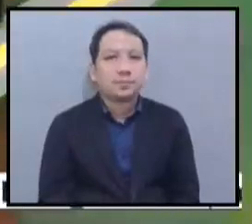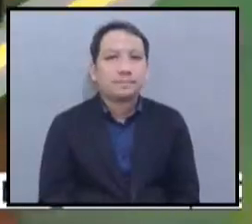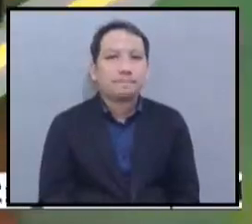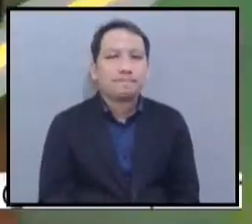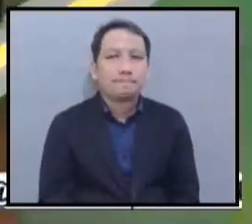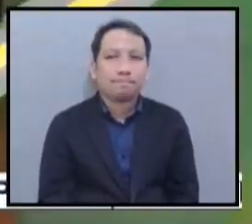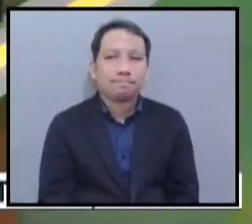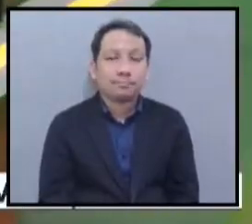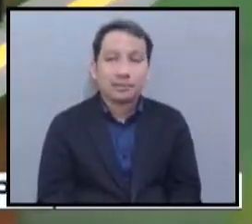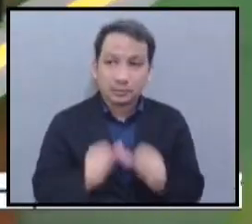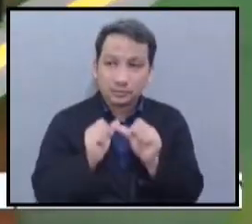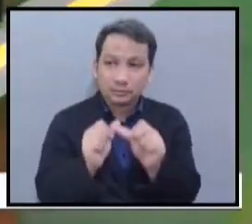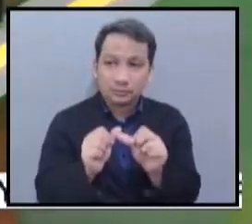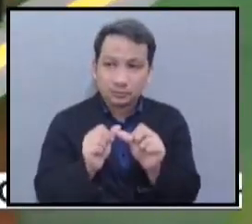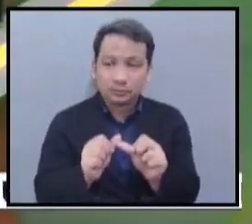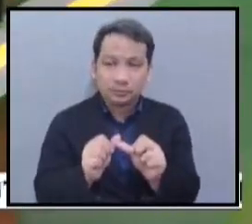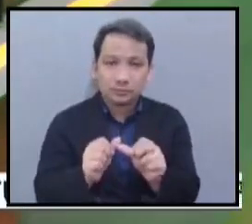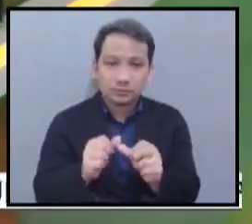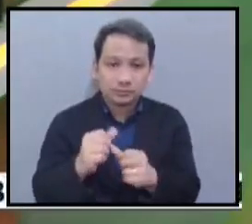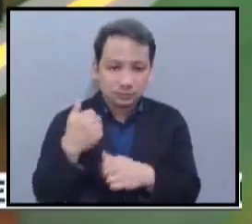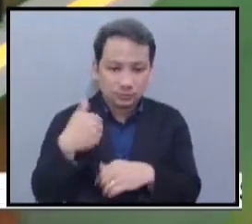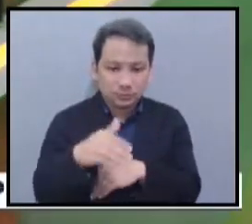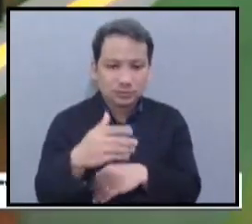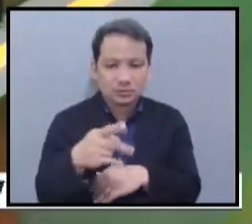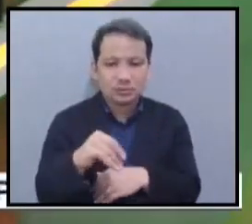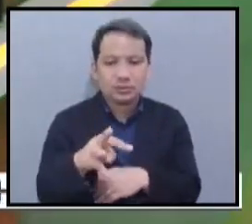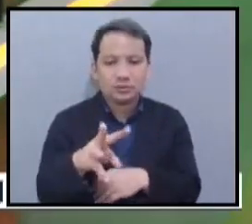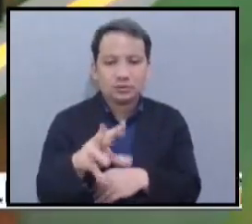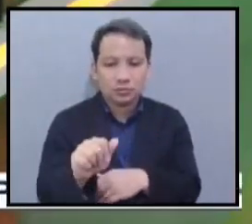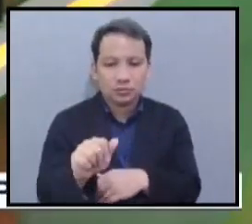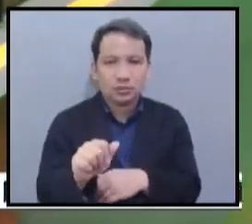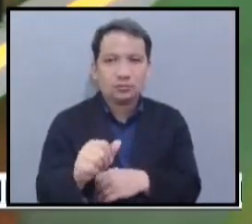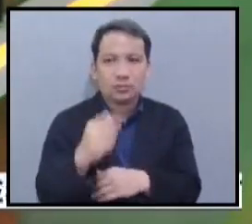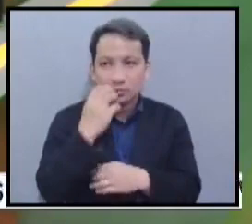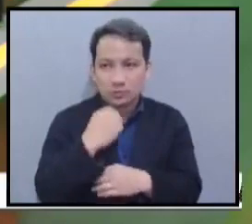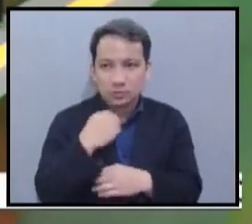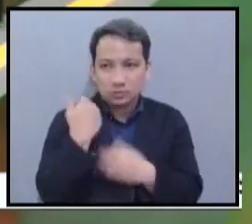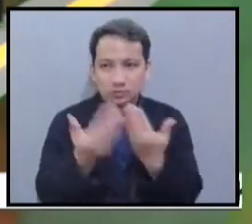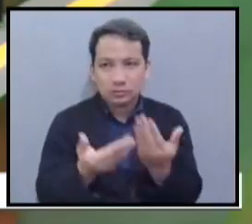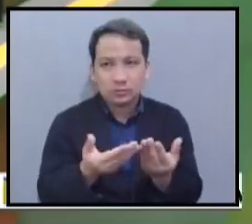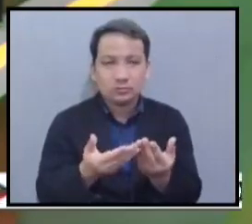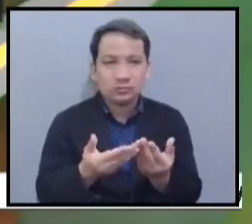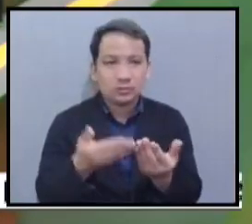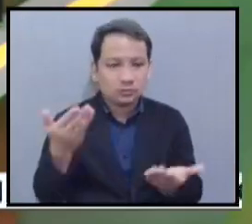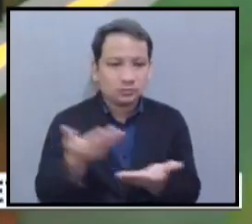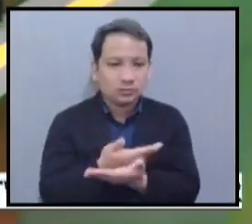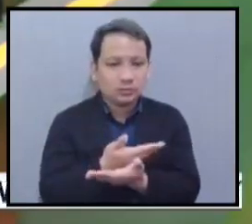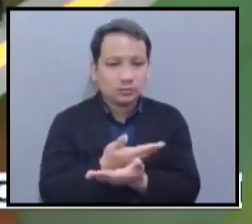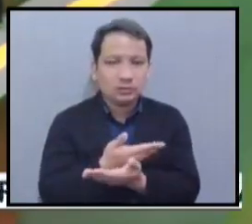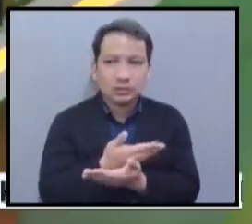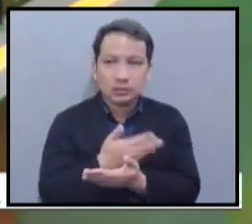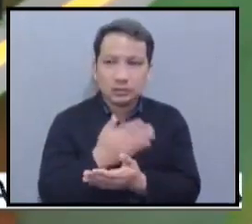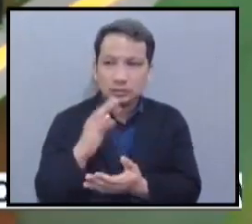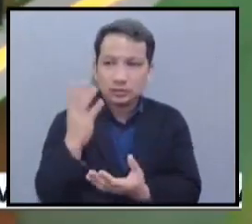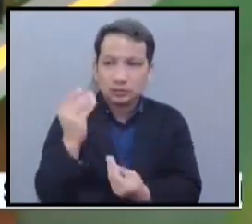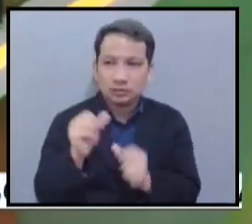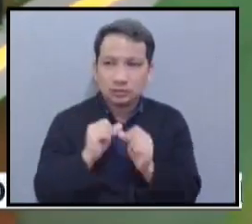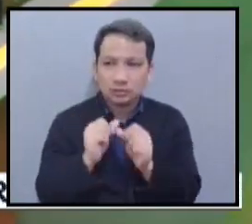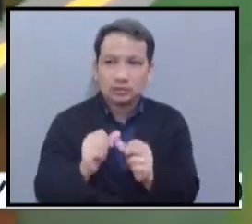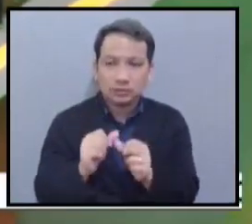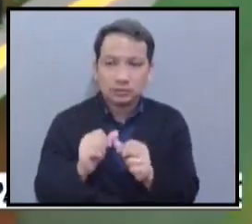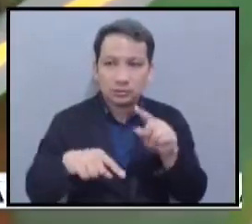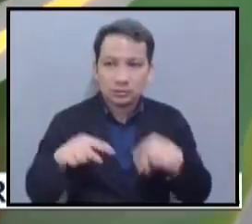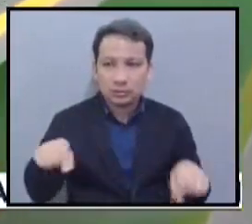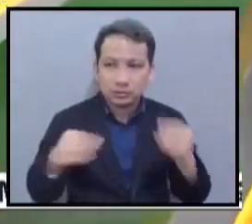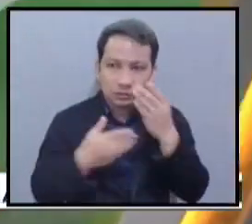Patuloy pa rin ang paghatid ng Kadiwa Stores ng mas murang halaga at mga sariwang produkto. Ang update sa presyo ng ilang mga pangunahing